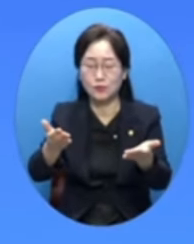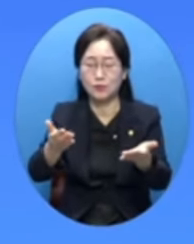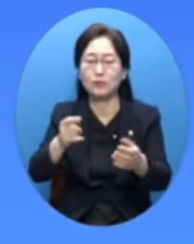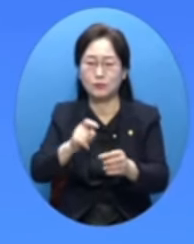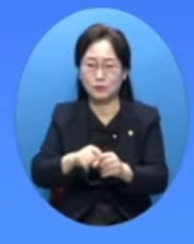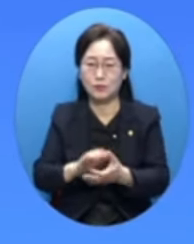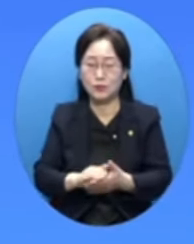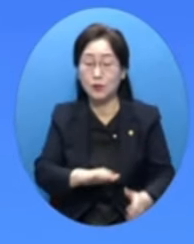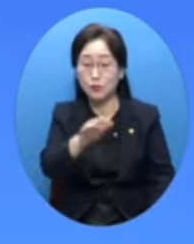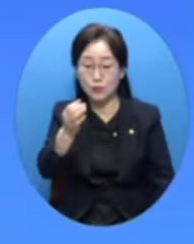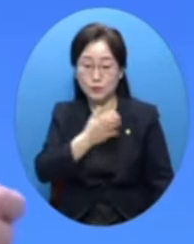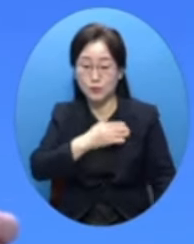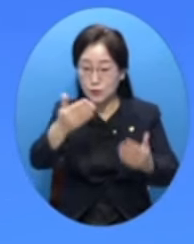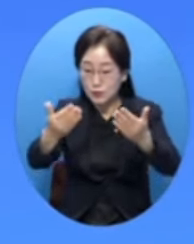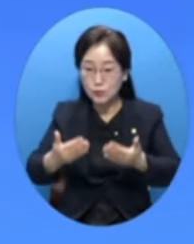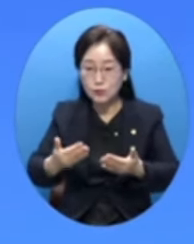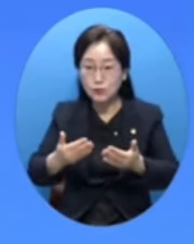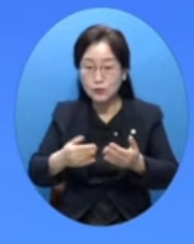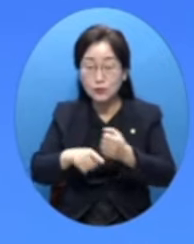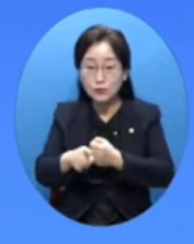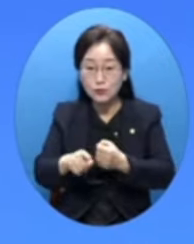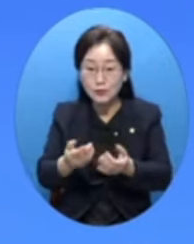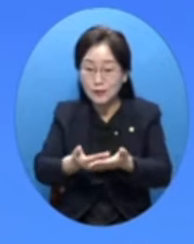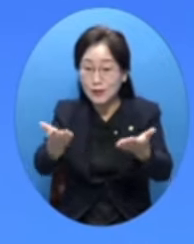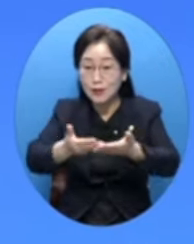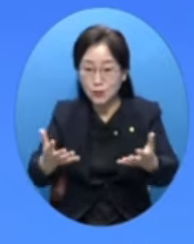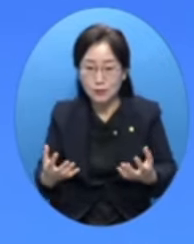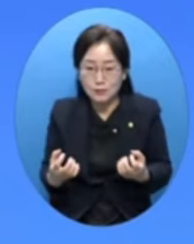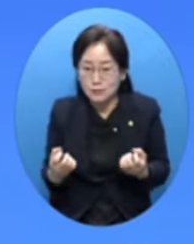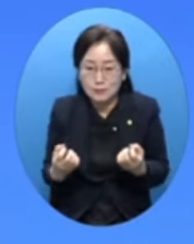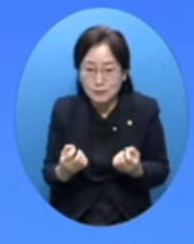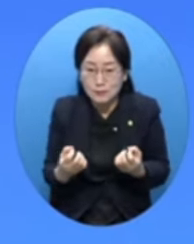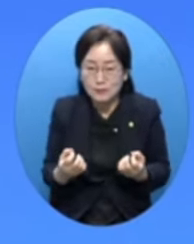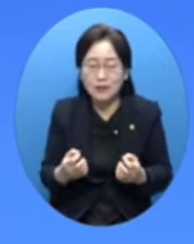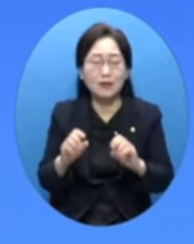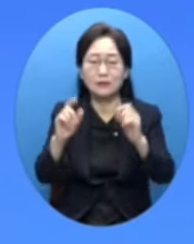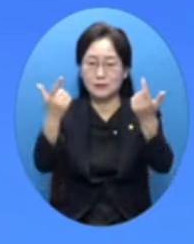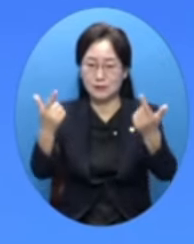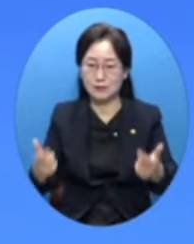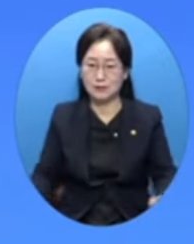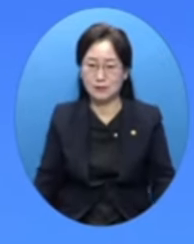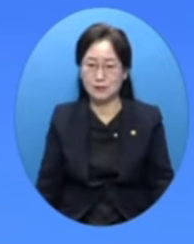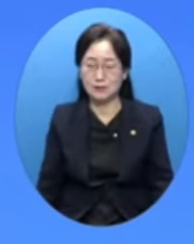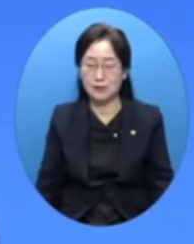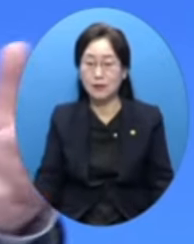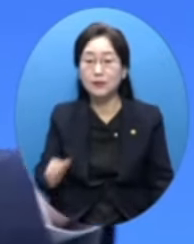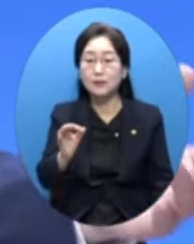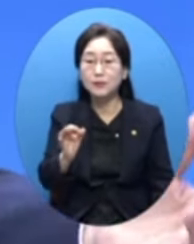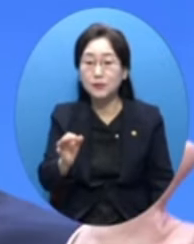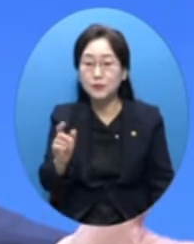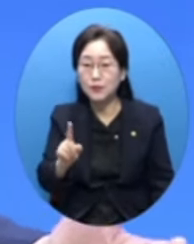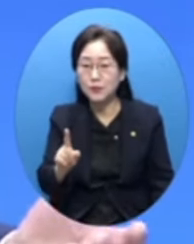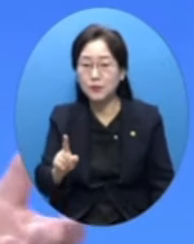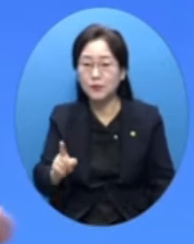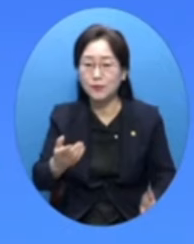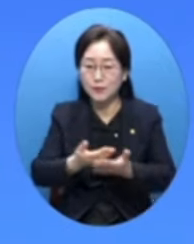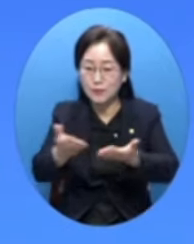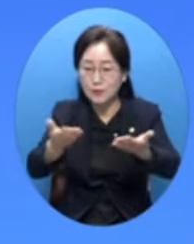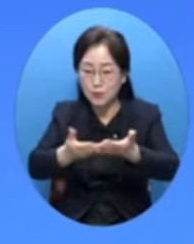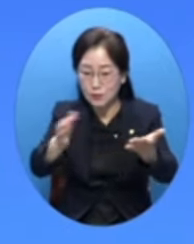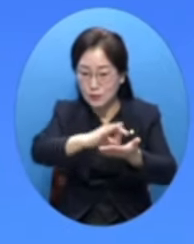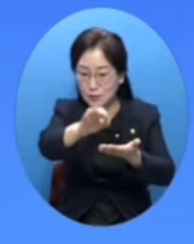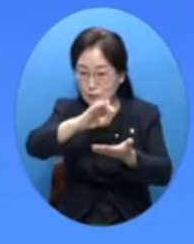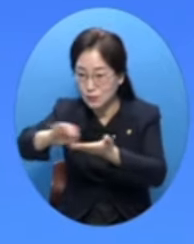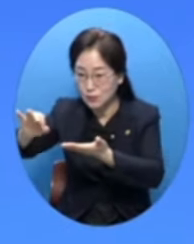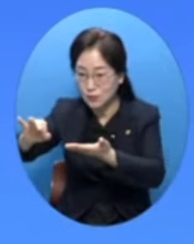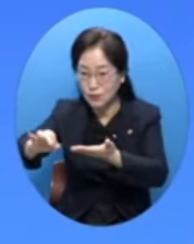우리에게 부를 주신 것은 나누라고 주신 것이지 움켜쥐고 소유하라고 주신 것이 아닙니다 돈은 나누어 쓸 때 그것이 돈의